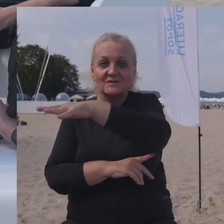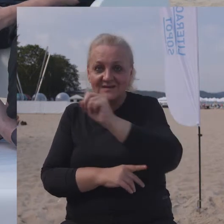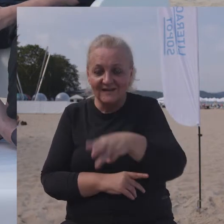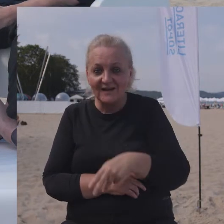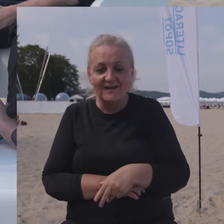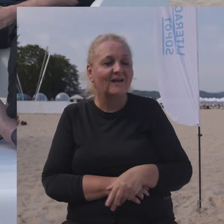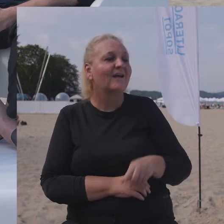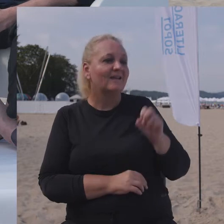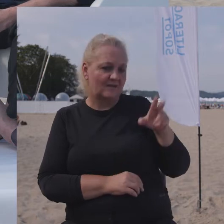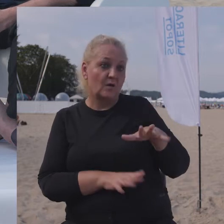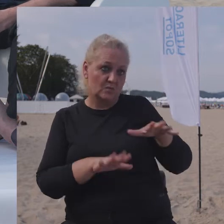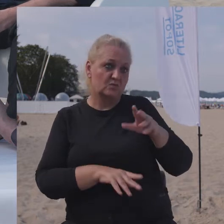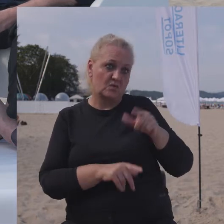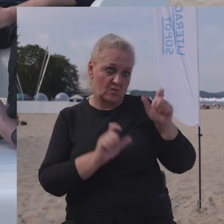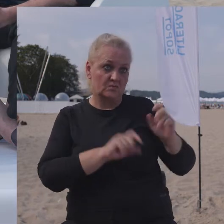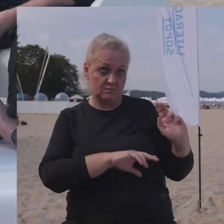wiele osób skończy.